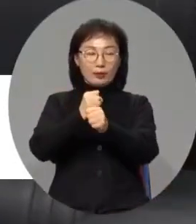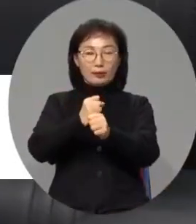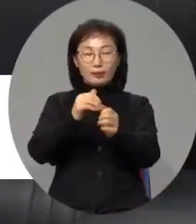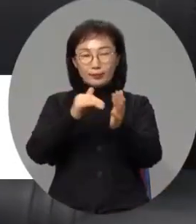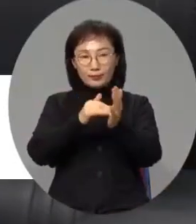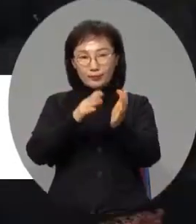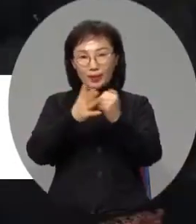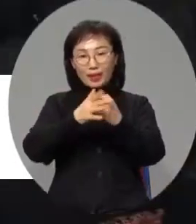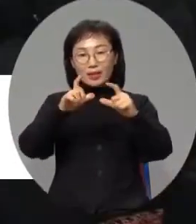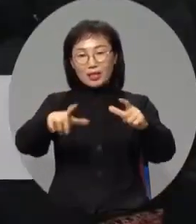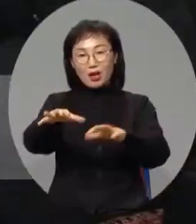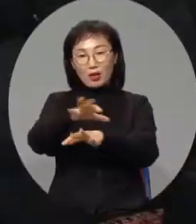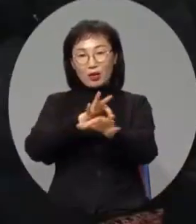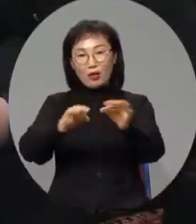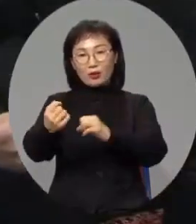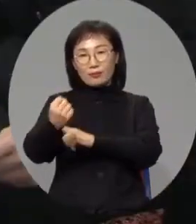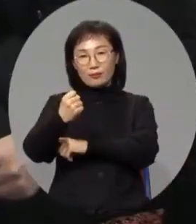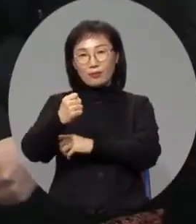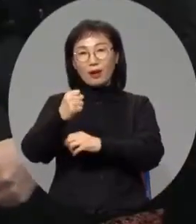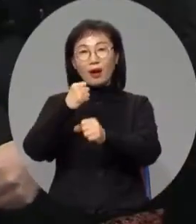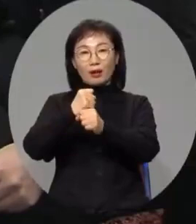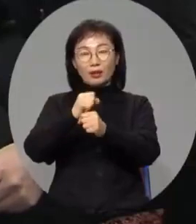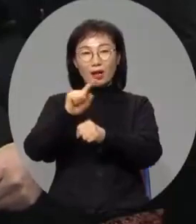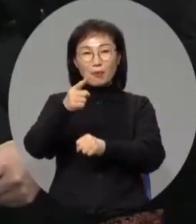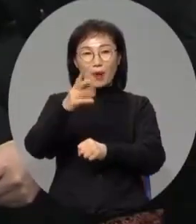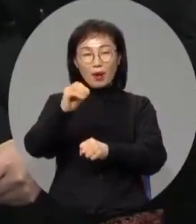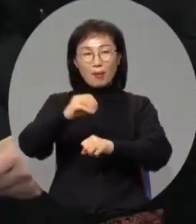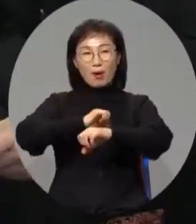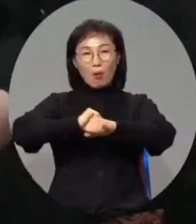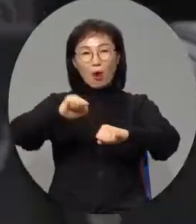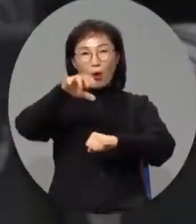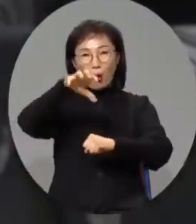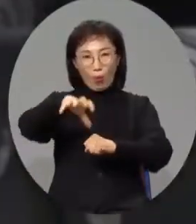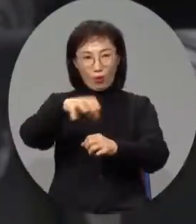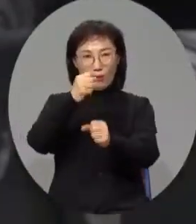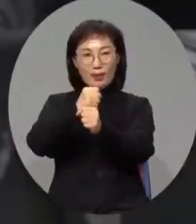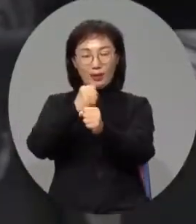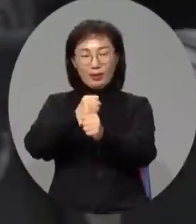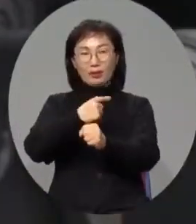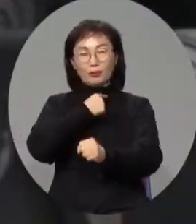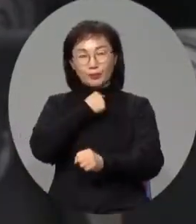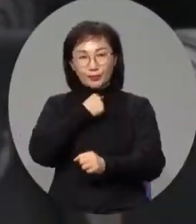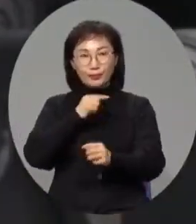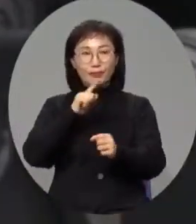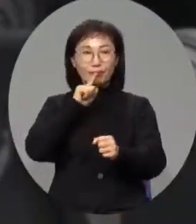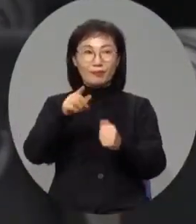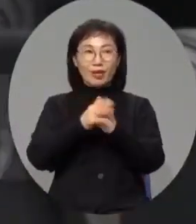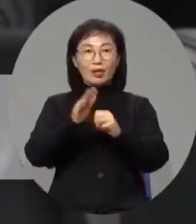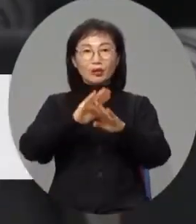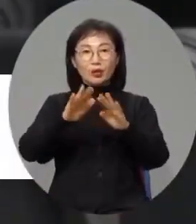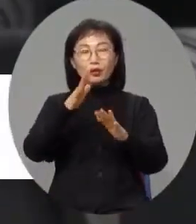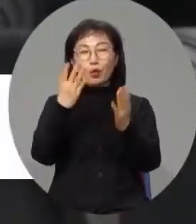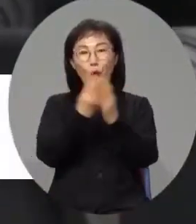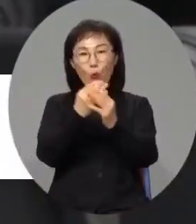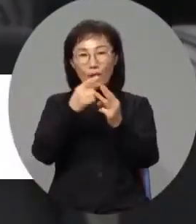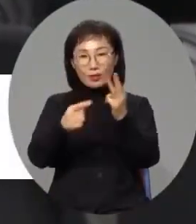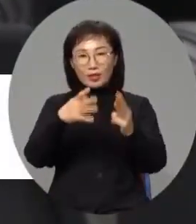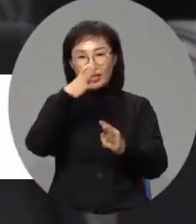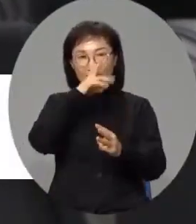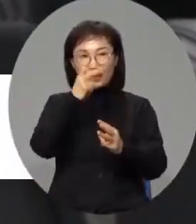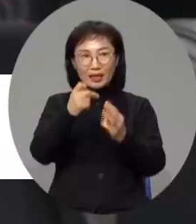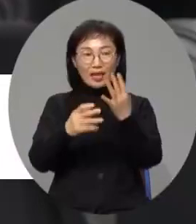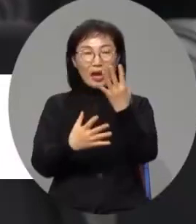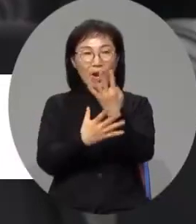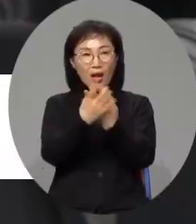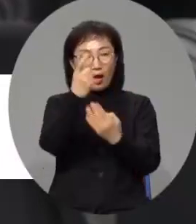지역의 경쟁력을 높여 100만 광역시의 교두보로 삼자는 겁니다. 전주, 완주, 익산이 하나의